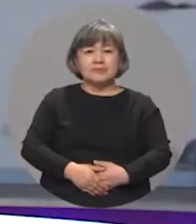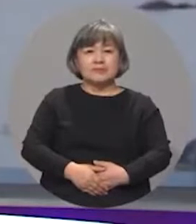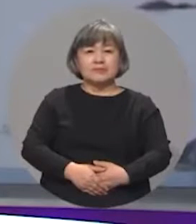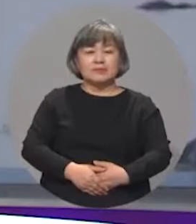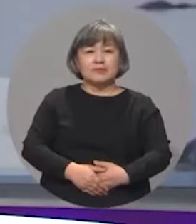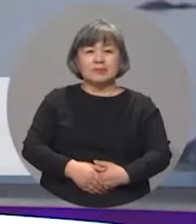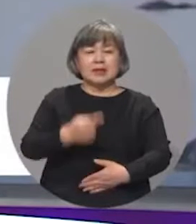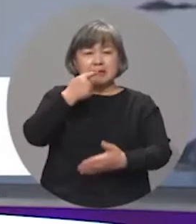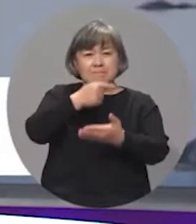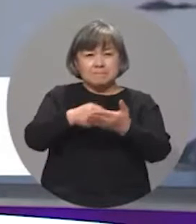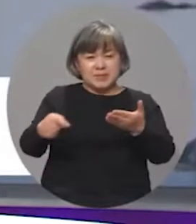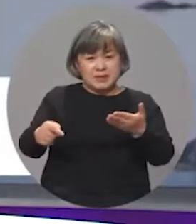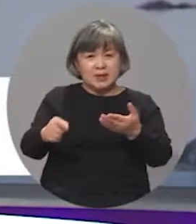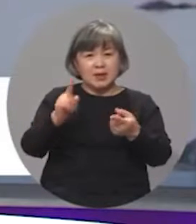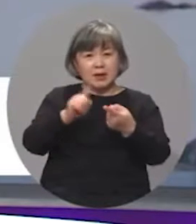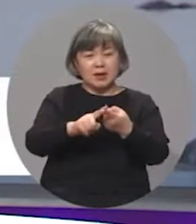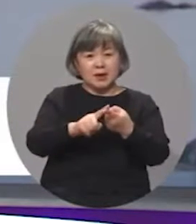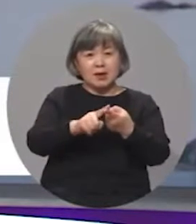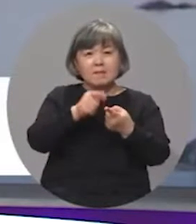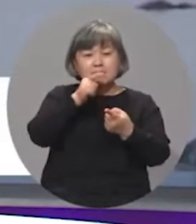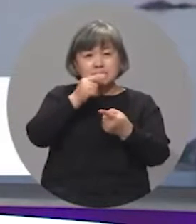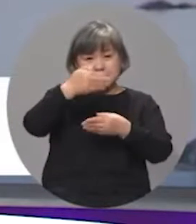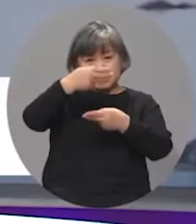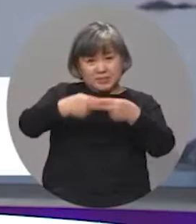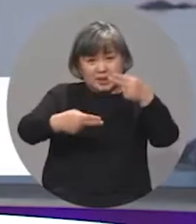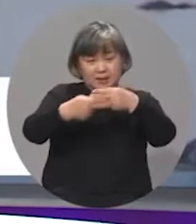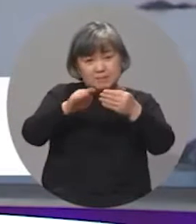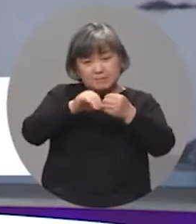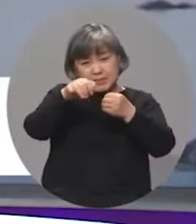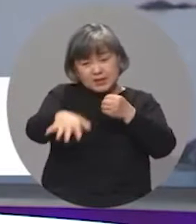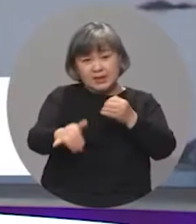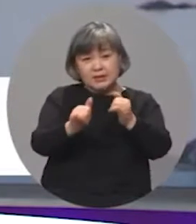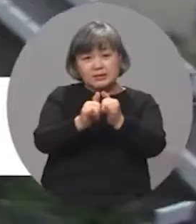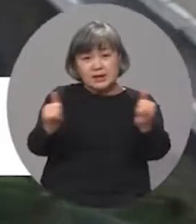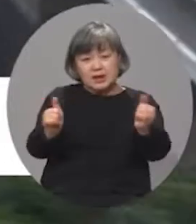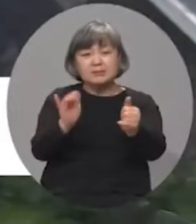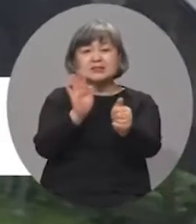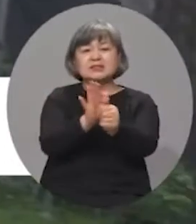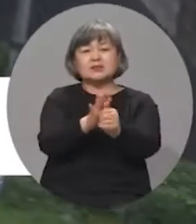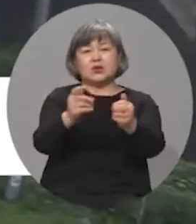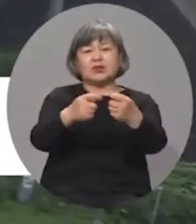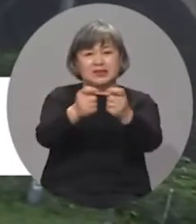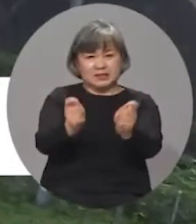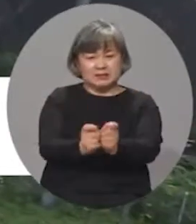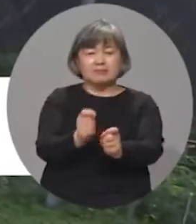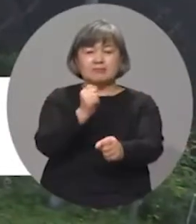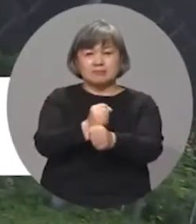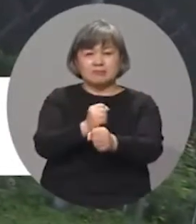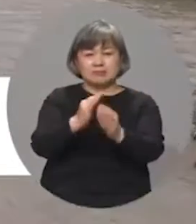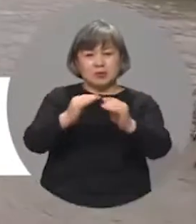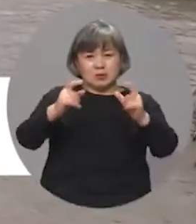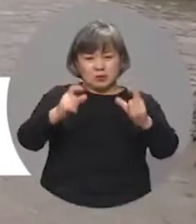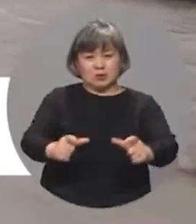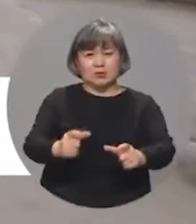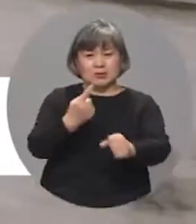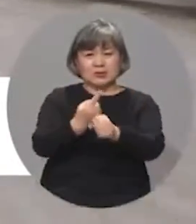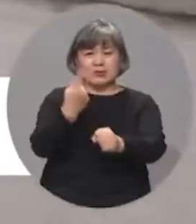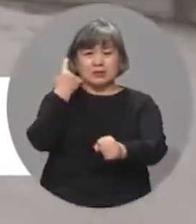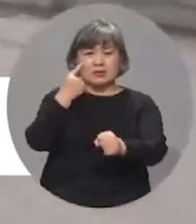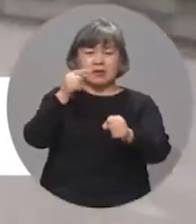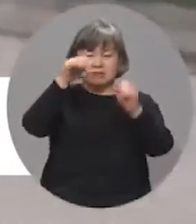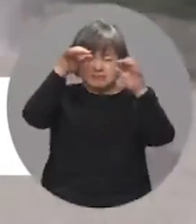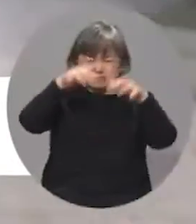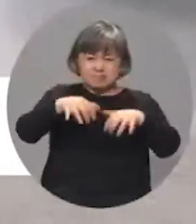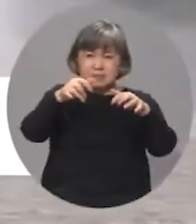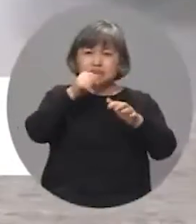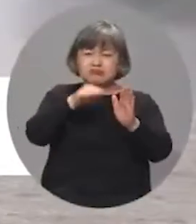수에 피해를 입은 땜 하류 주민들을 위한 환경 분쟁 조정 지원 팀이 그려줍니다 전력 또는 지난해 수해로 큰 피해를